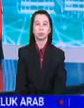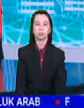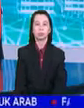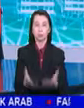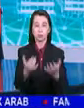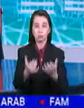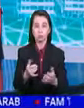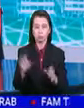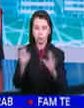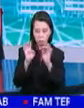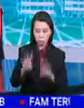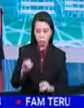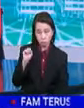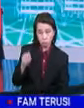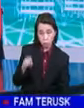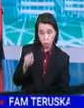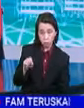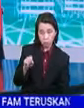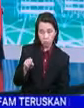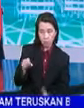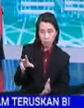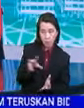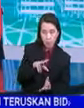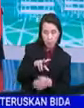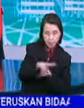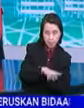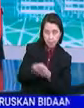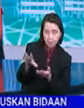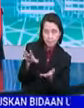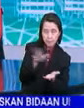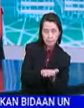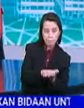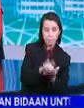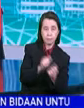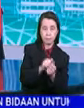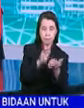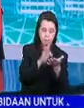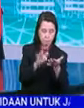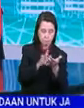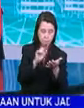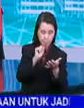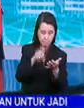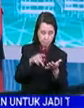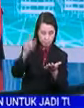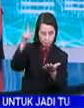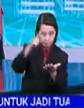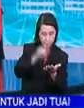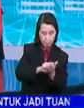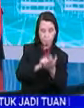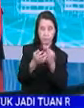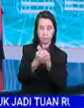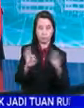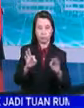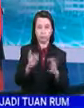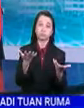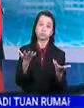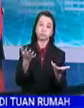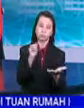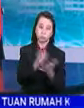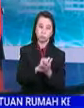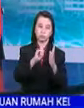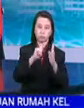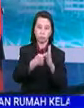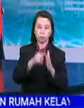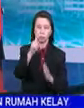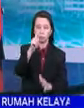yang ingin menguji kebolehan menggodam menggunakan perisian atau aplikasi yang dimuat turun secara percuma. Begitulah